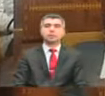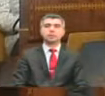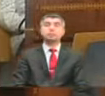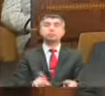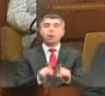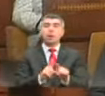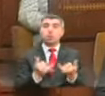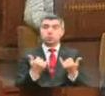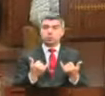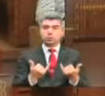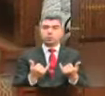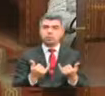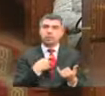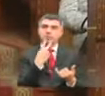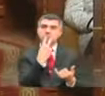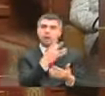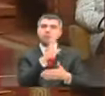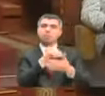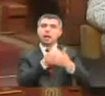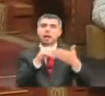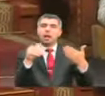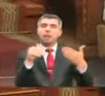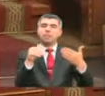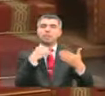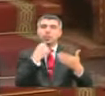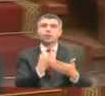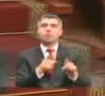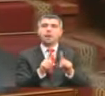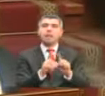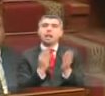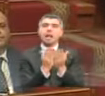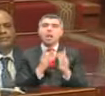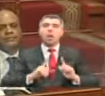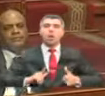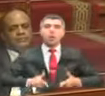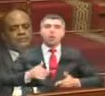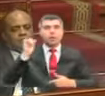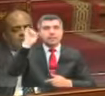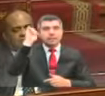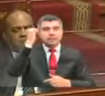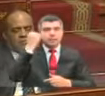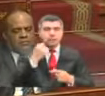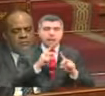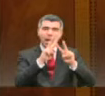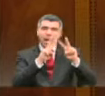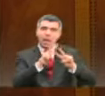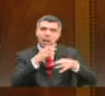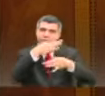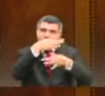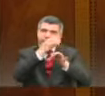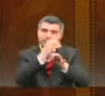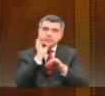ولدينا اليوم الرؤية الاستراتيجية لإصلاح منظومة التربية والتكوين والبحث العلمي